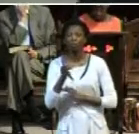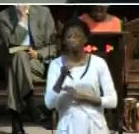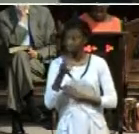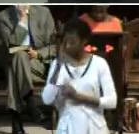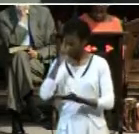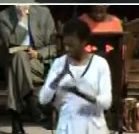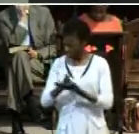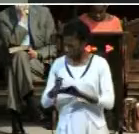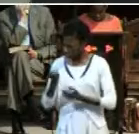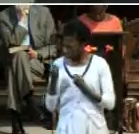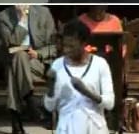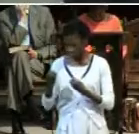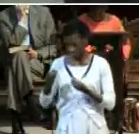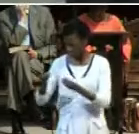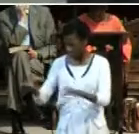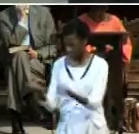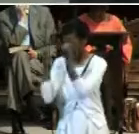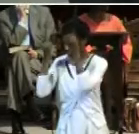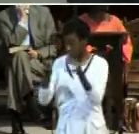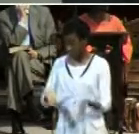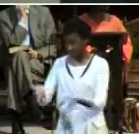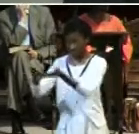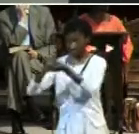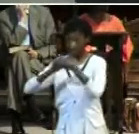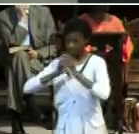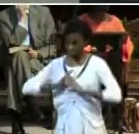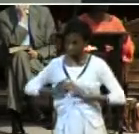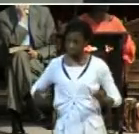sauvé. Va en paix.